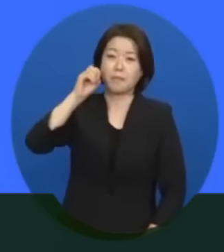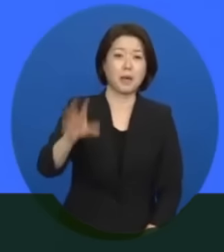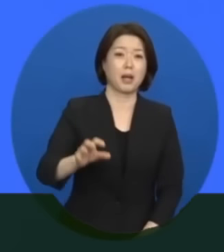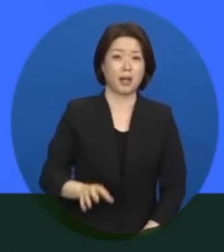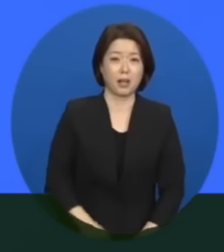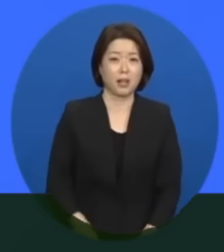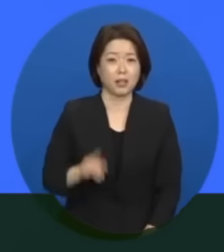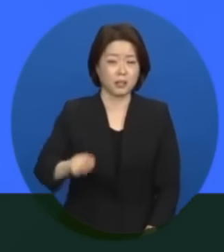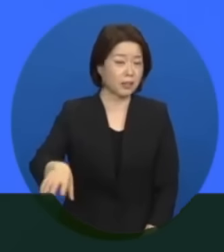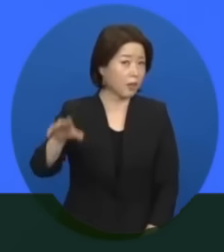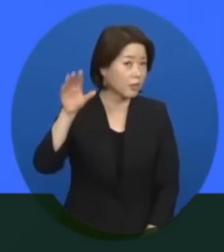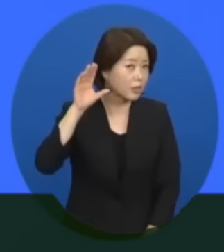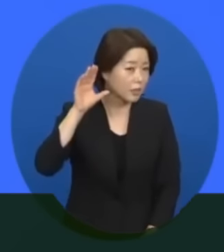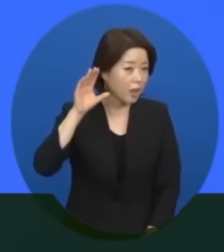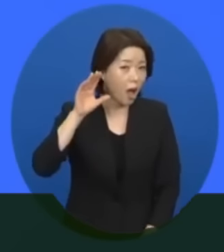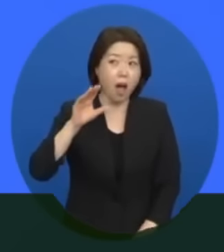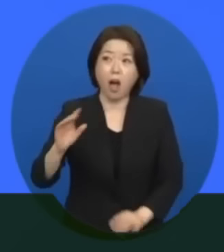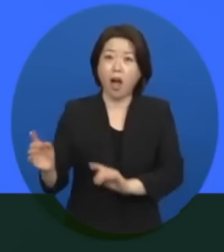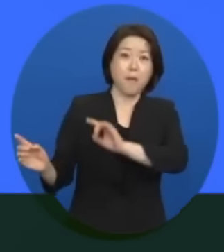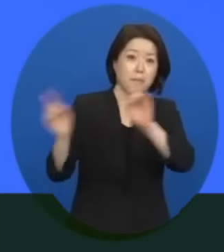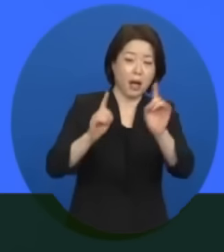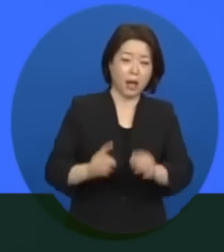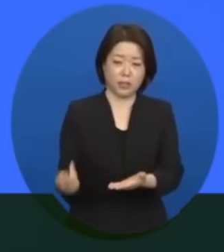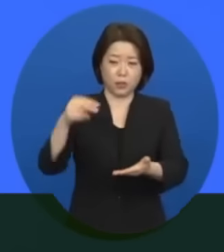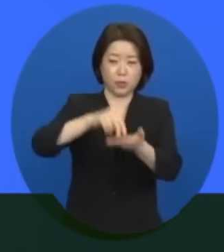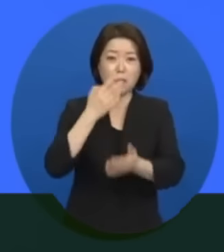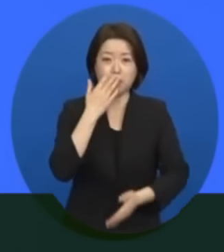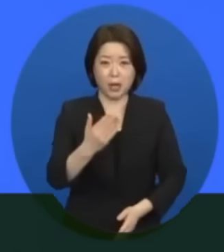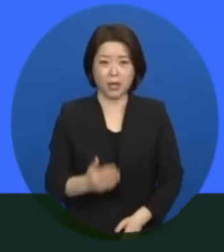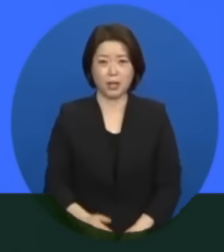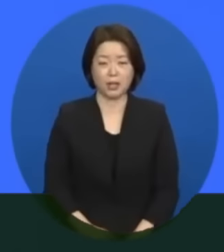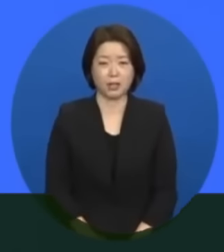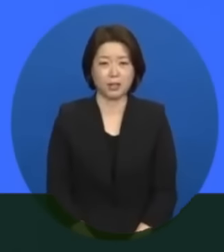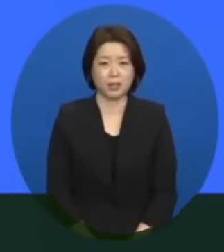그것을들을 때에 살아나게 되는 것이고 일어나게 된다는